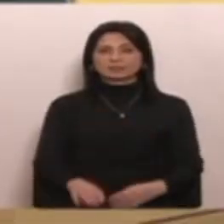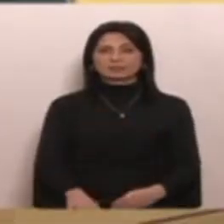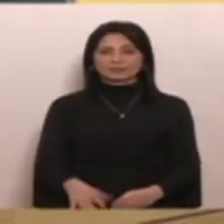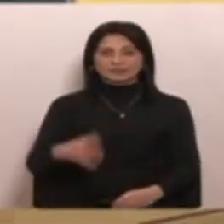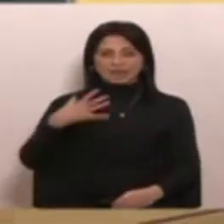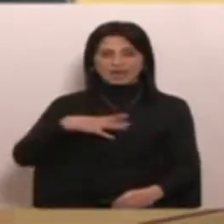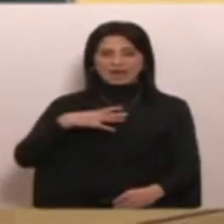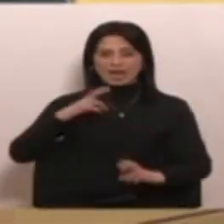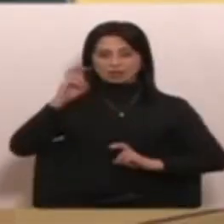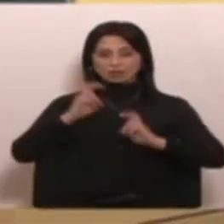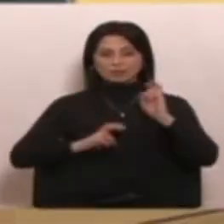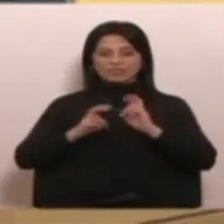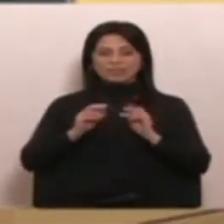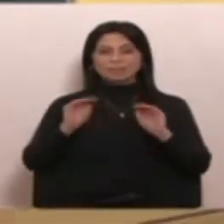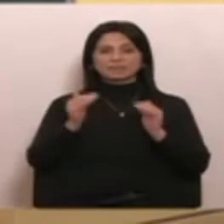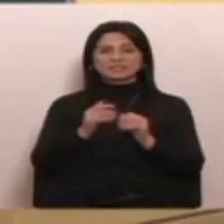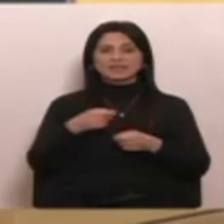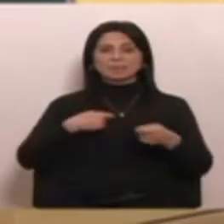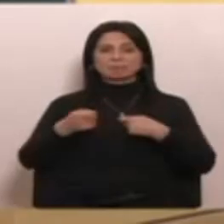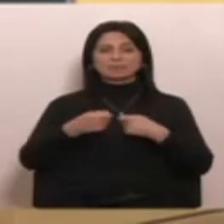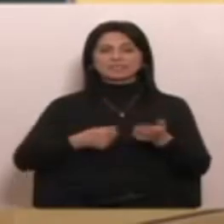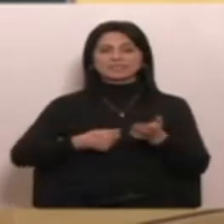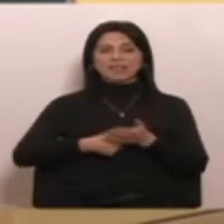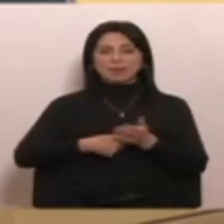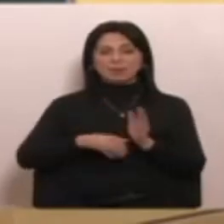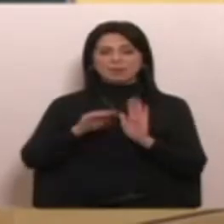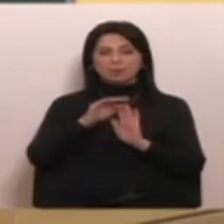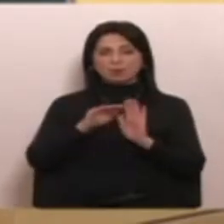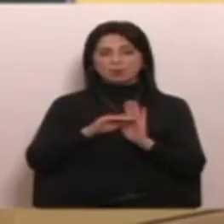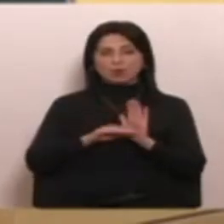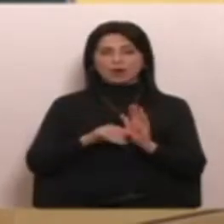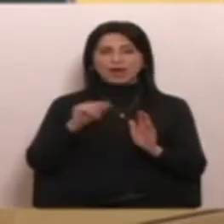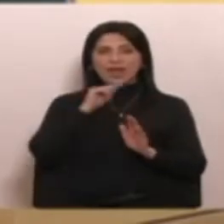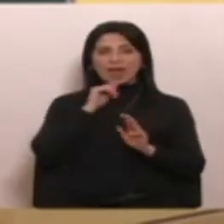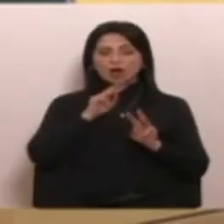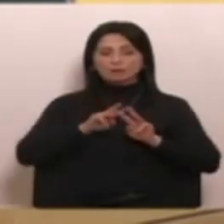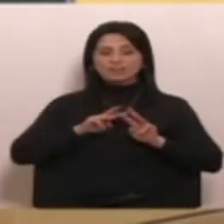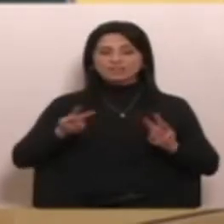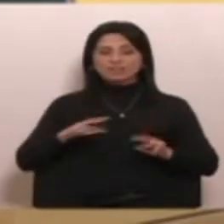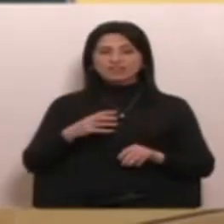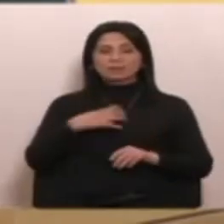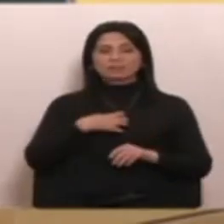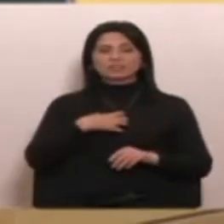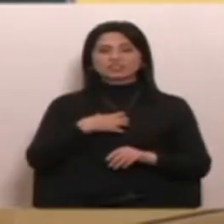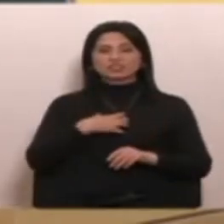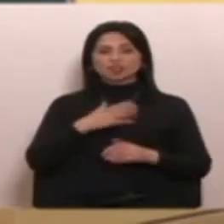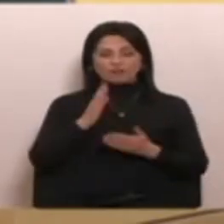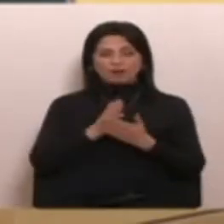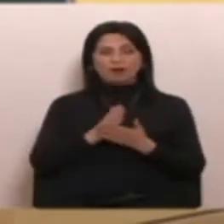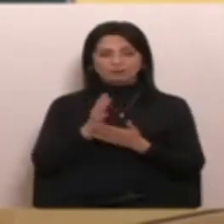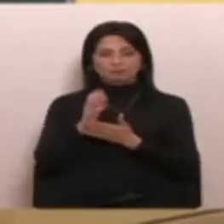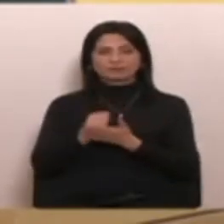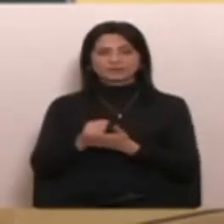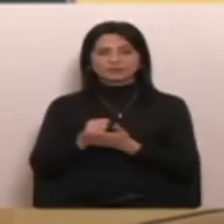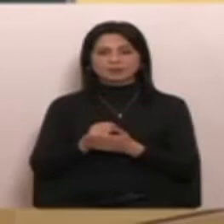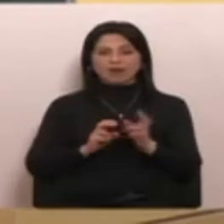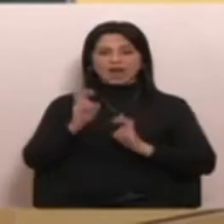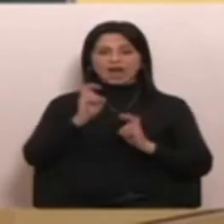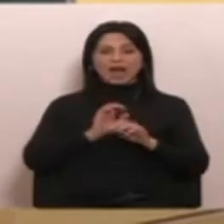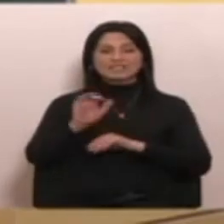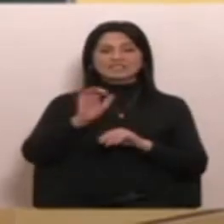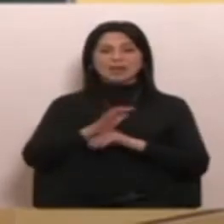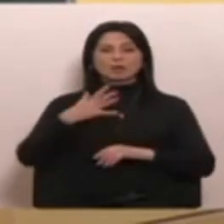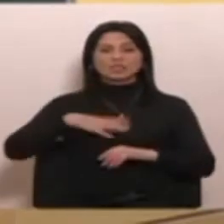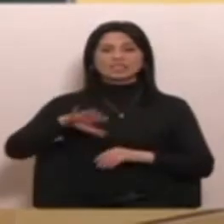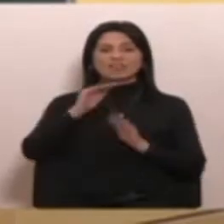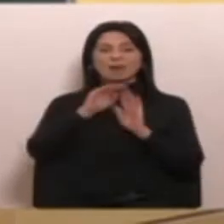ქართული წარმოების და მცირე ბიზნესის დახმარების პროგრამები. ეკონომიკის სამინისტროს მნიშვნელოვანი ბერკეტი გააჩნია მიმართულებით აწარმოე საქართველოში